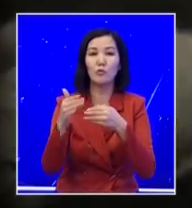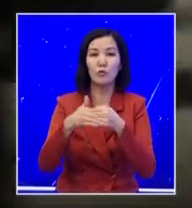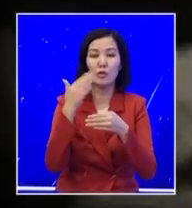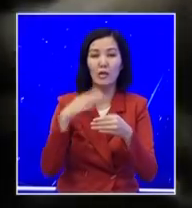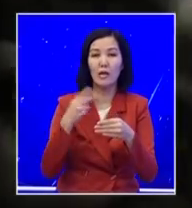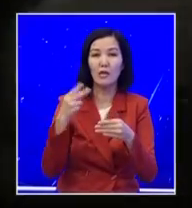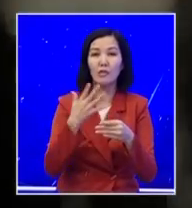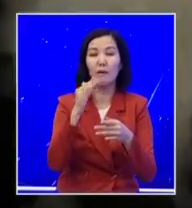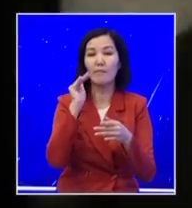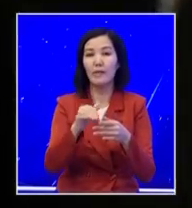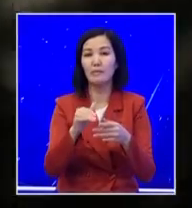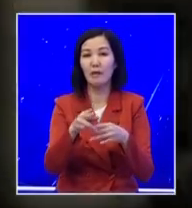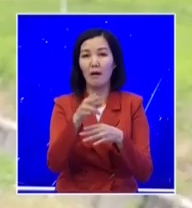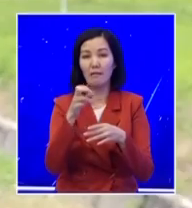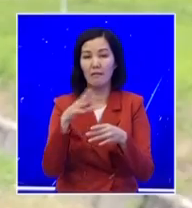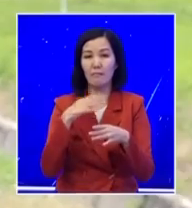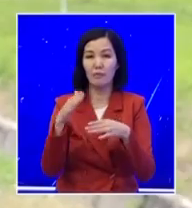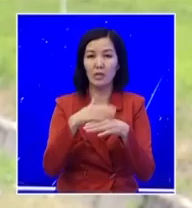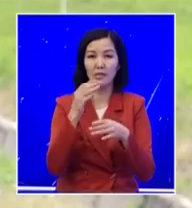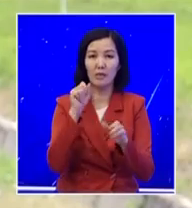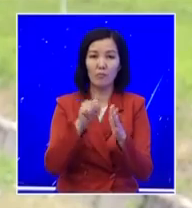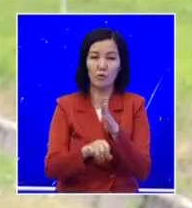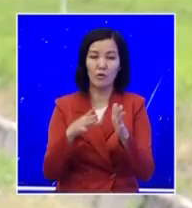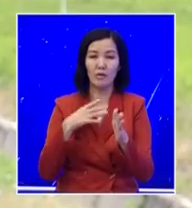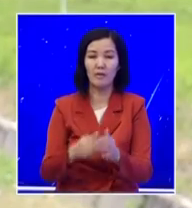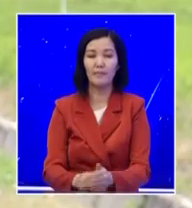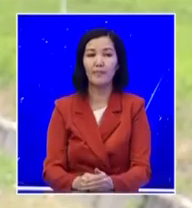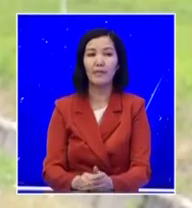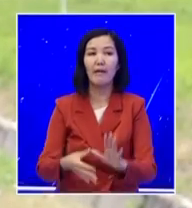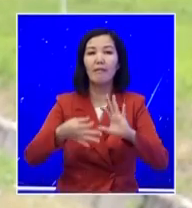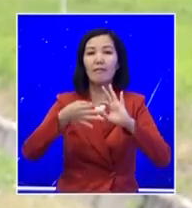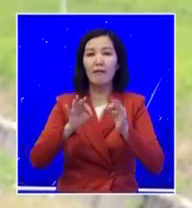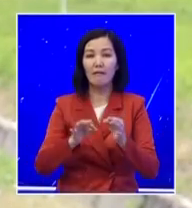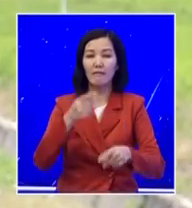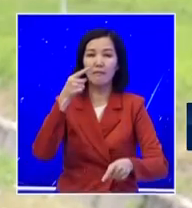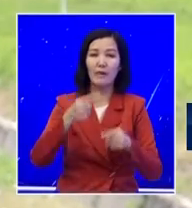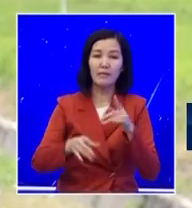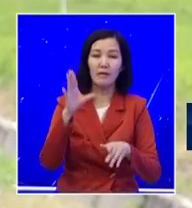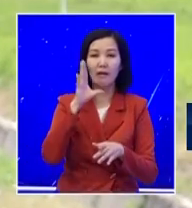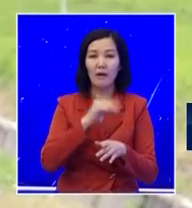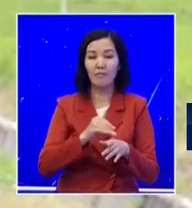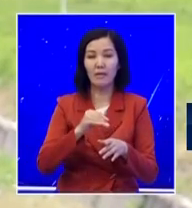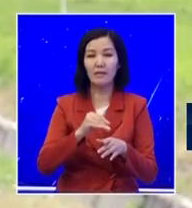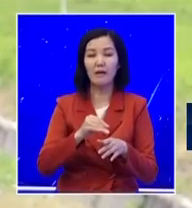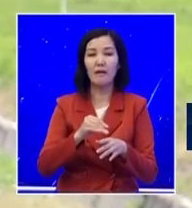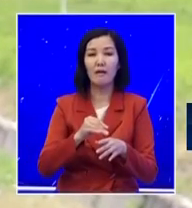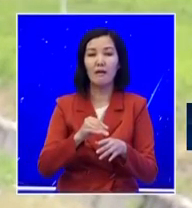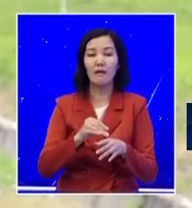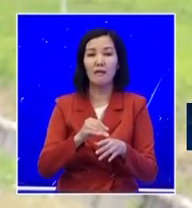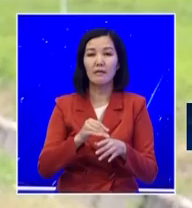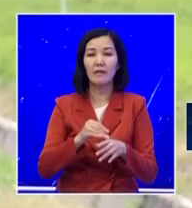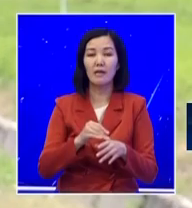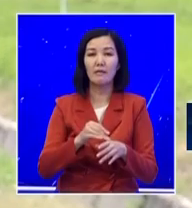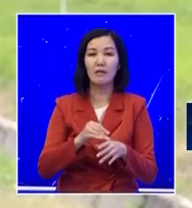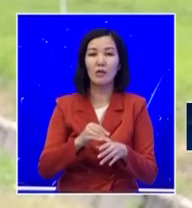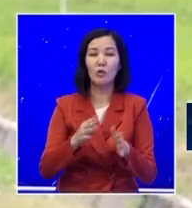Тағы 25 мыңы атылған. Нақты оқыған бәсекеге қабілетті, алдыңғылары 9 тілді